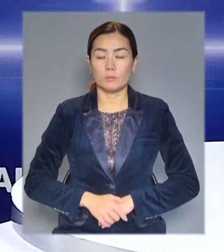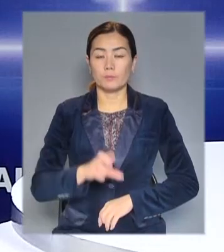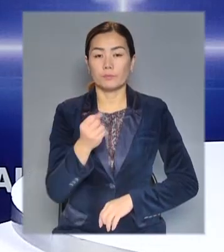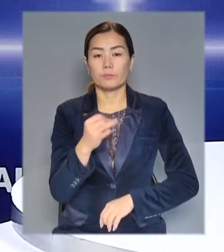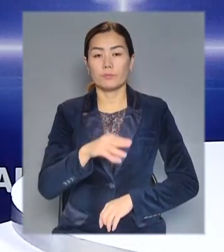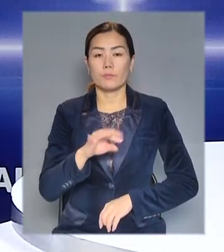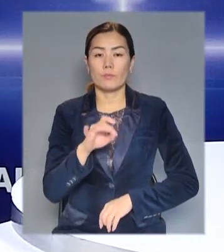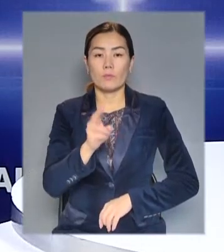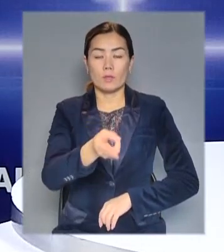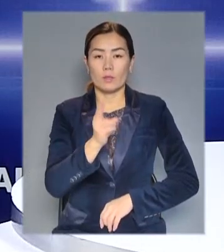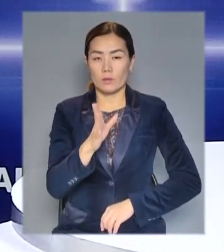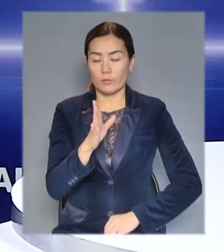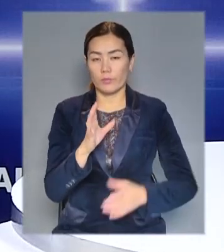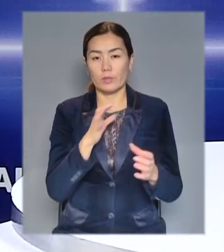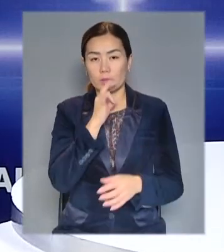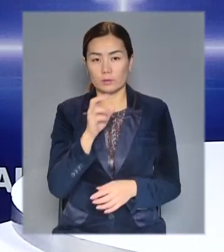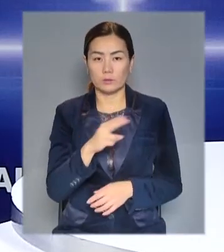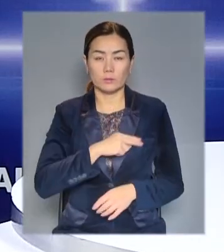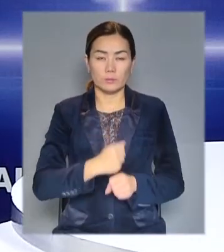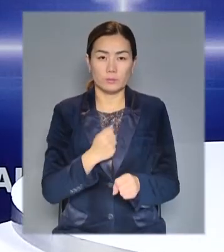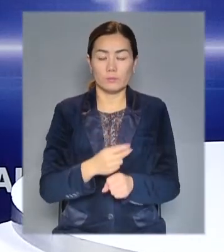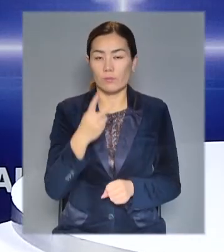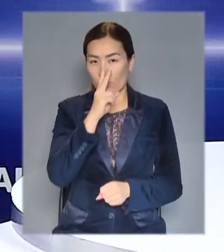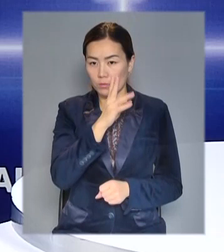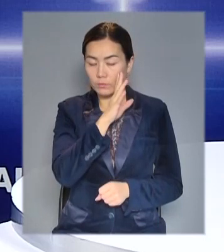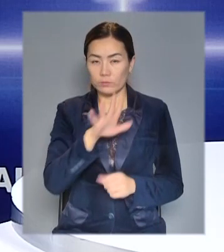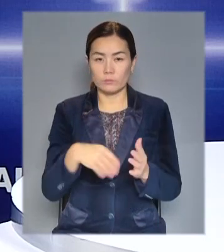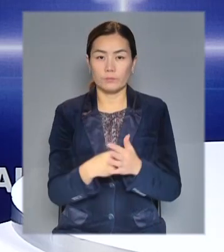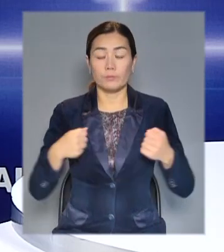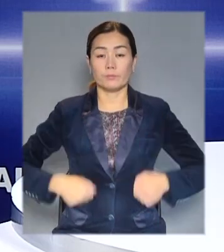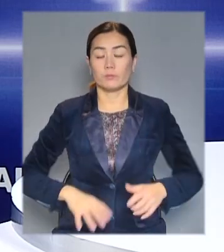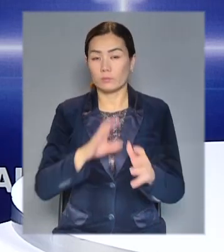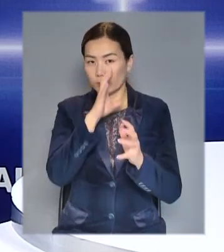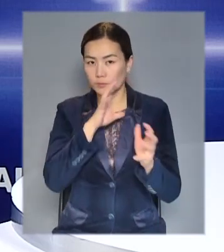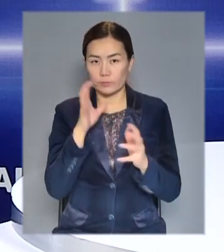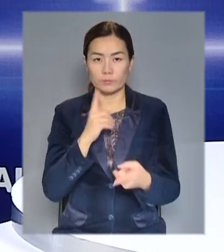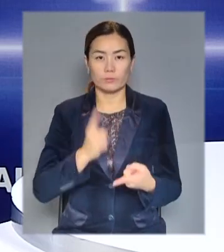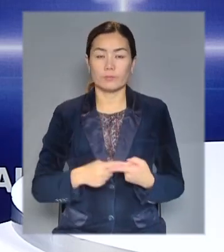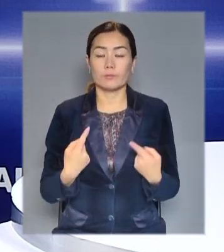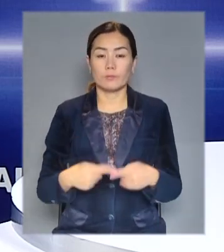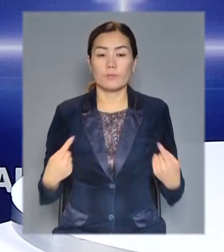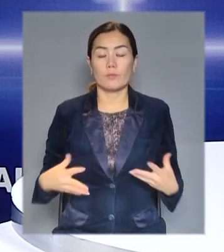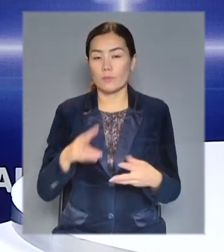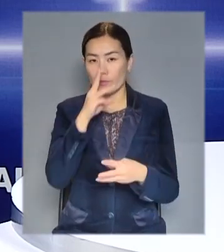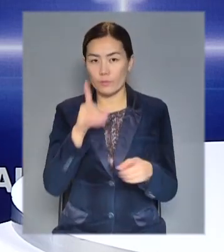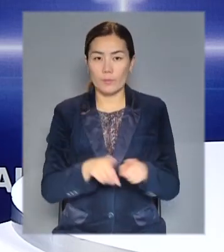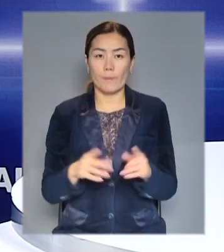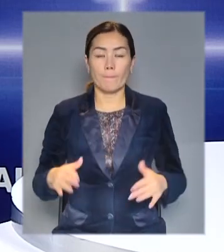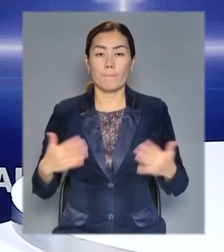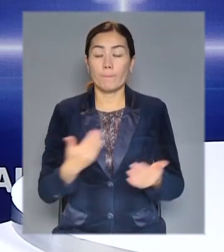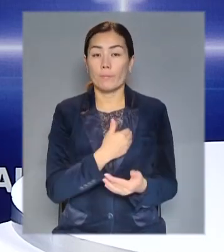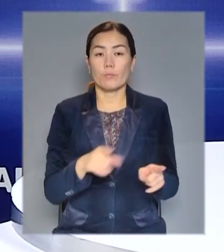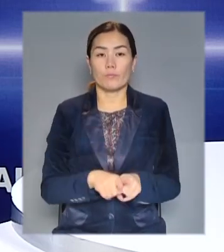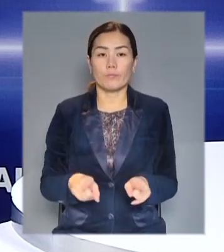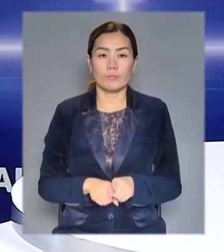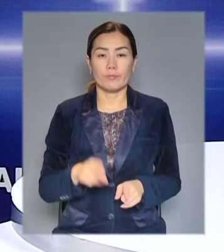Байтерек алаңы пәтер иелері кооперативі жұмысшылары екі жылдан бері өз құқықтарын қорғай алмай жүр. Әрі бірнеше рет жалақыларын өсіруді талап етсе